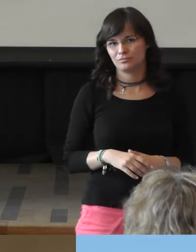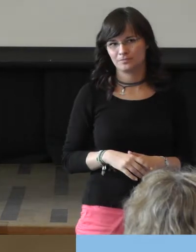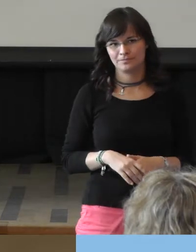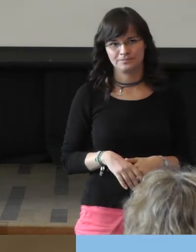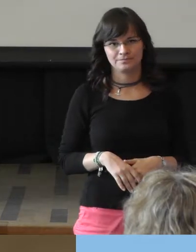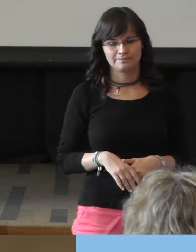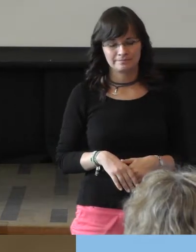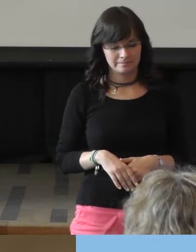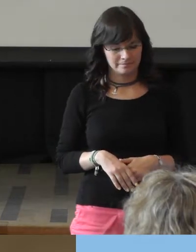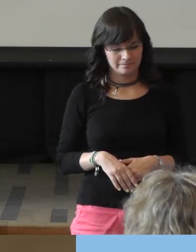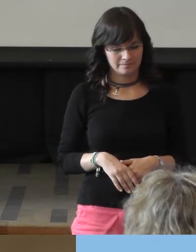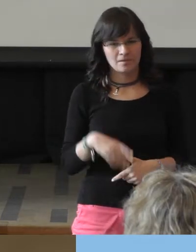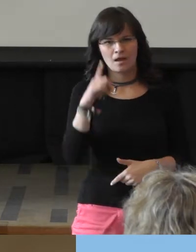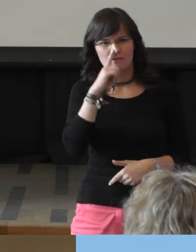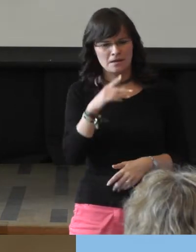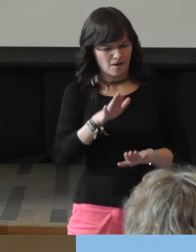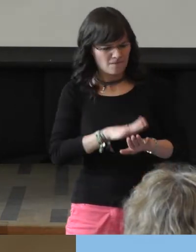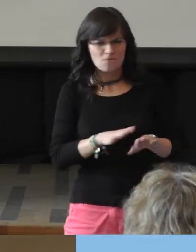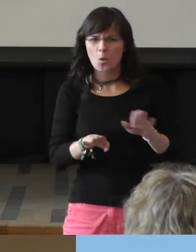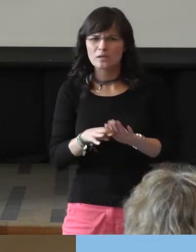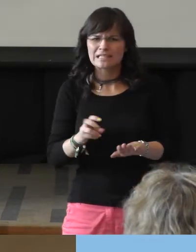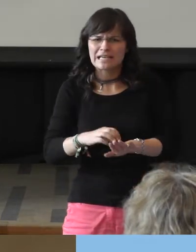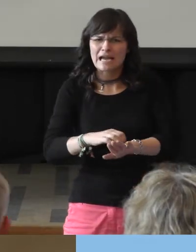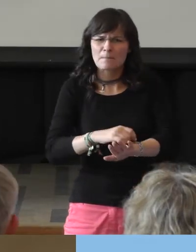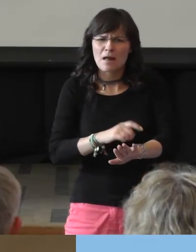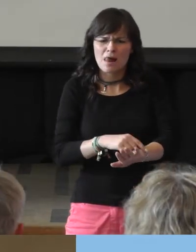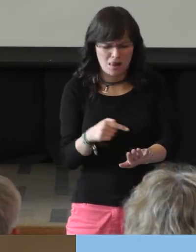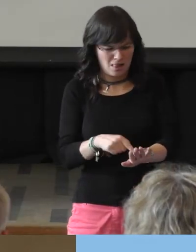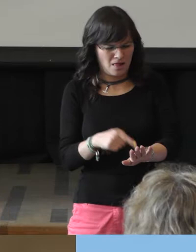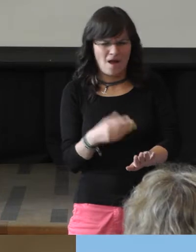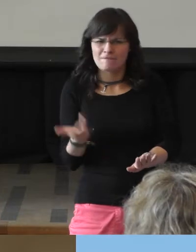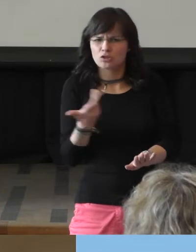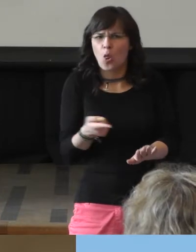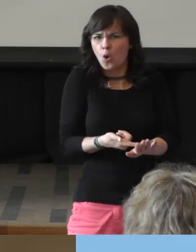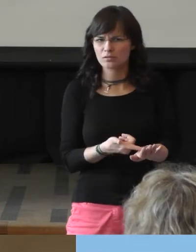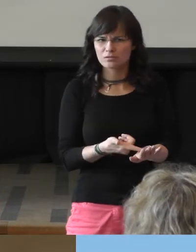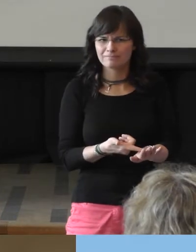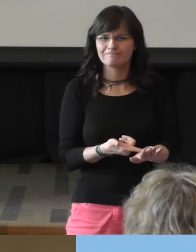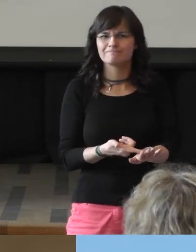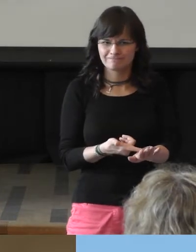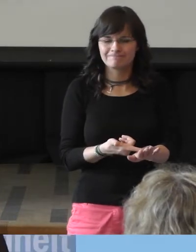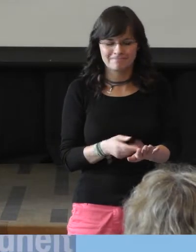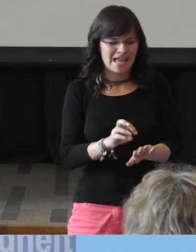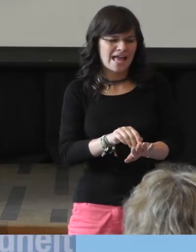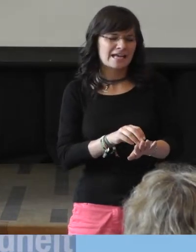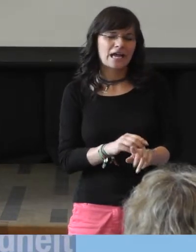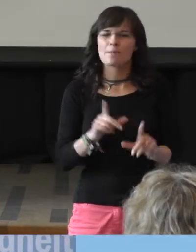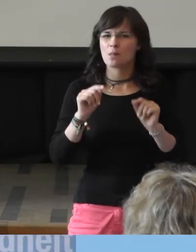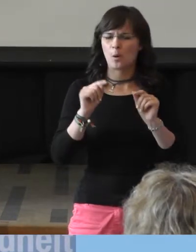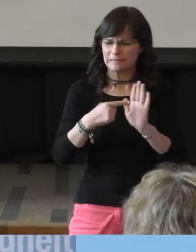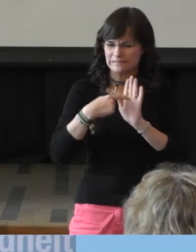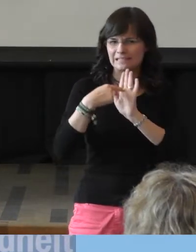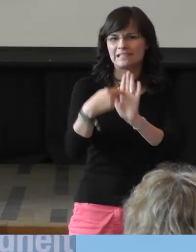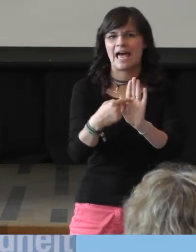Was passiert eigentlich, wenn es in den Füßen kribbelt? Da kann man sagen, kribbeln ist ein Zeichen dafür, dass der